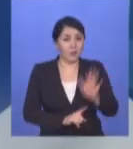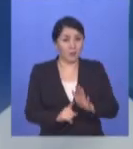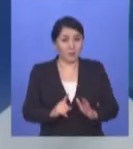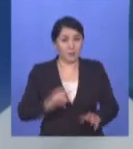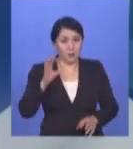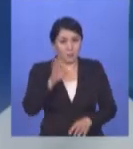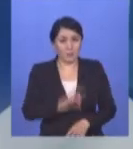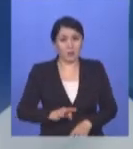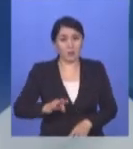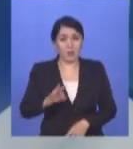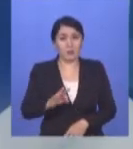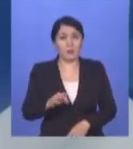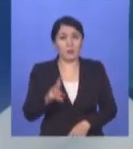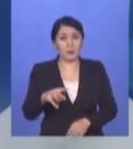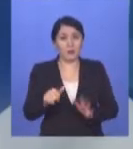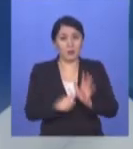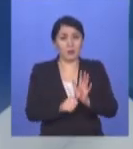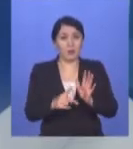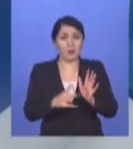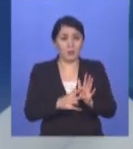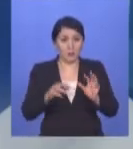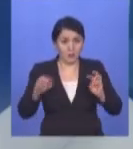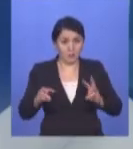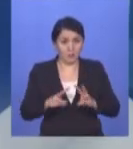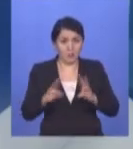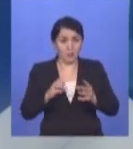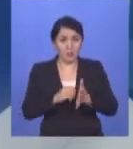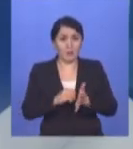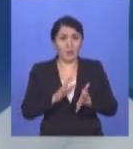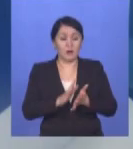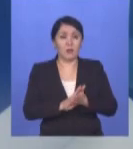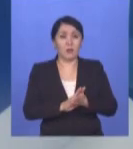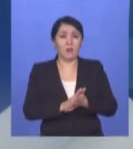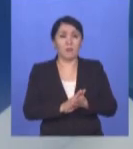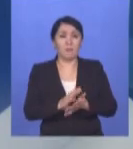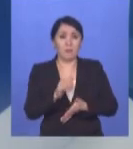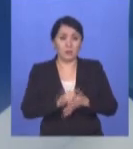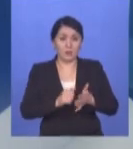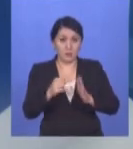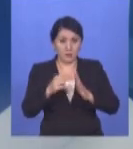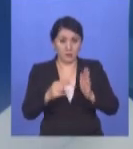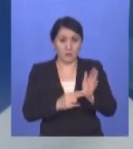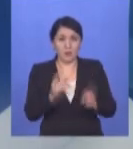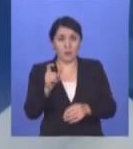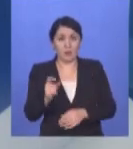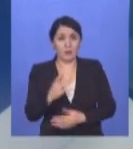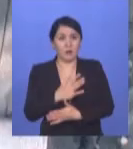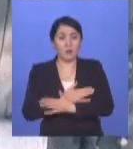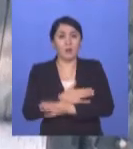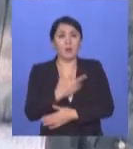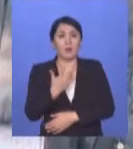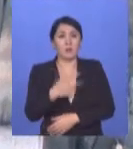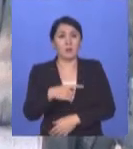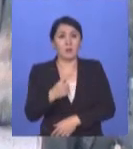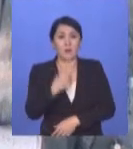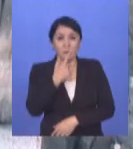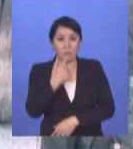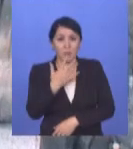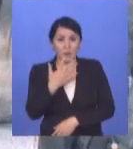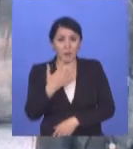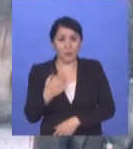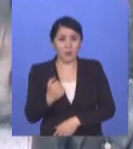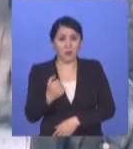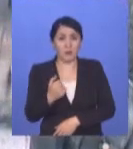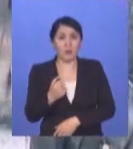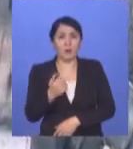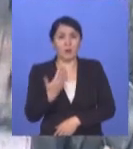Жыл басынан бері облыста 268 өрт тіркелді. Салдарынан 17 адам мерт болды. 31 адам түрлі дене жарақатын алды.